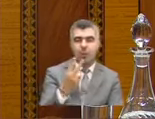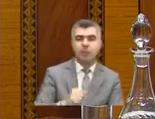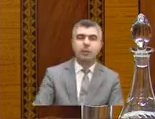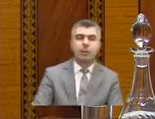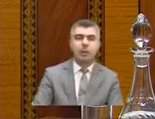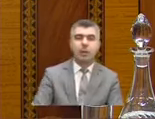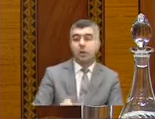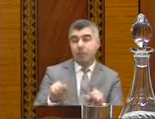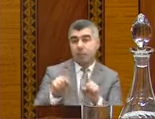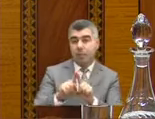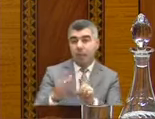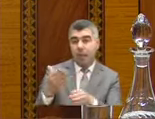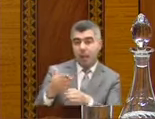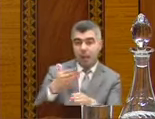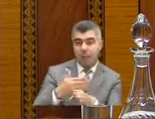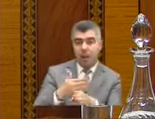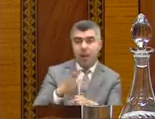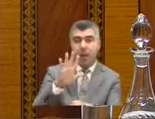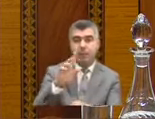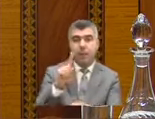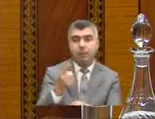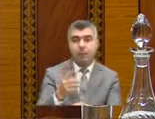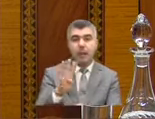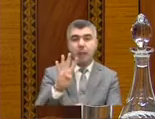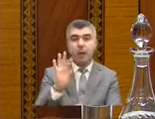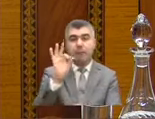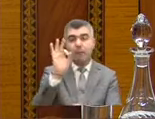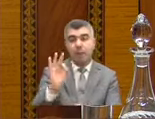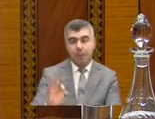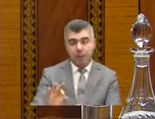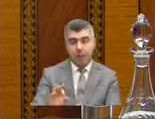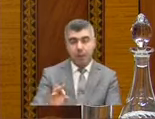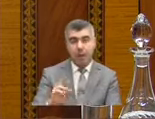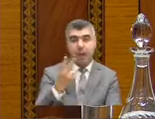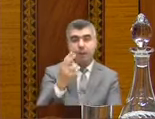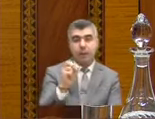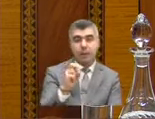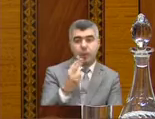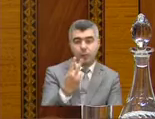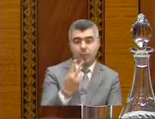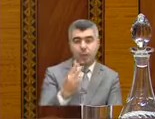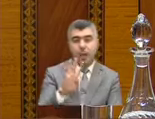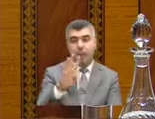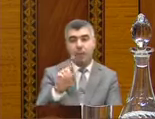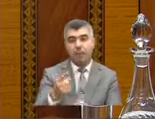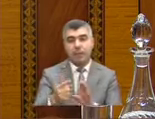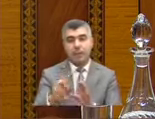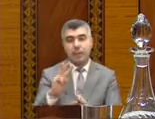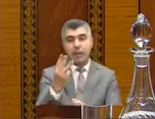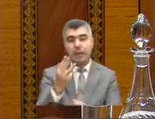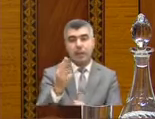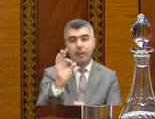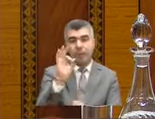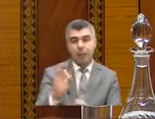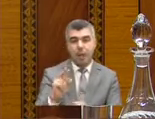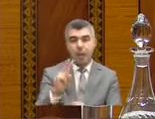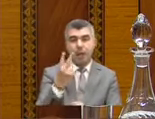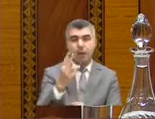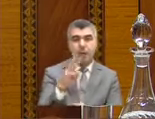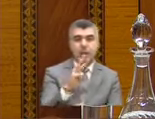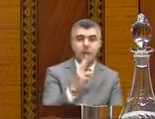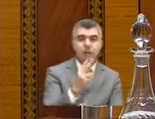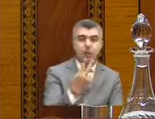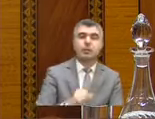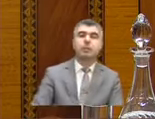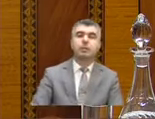أن بلغ مستوى 5.4% سنة 2022 و4.3% سنة 2023،